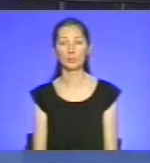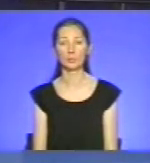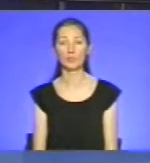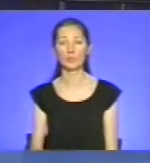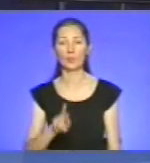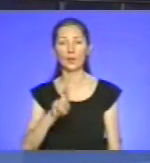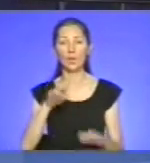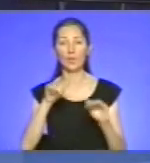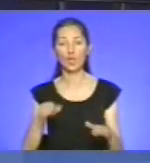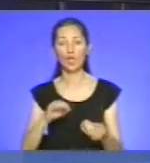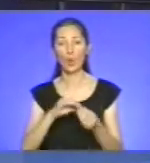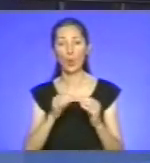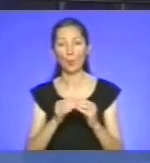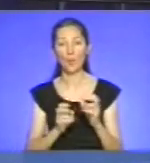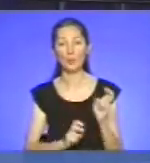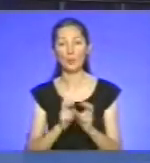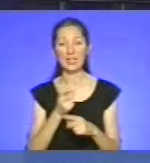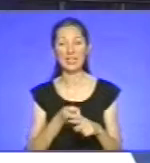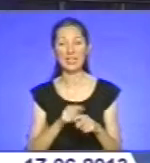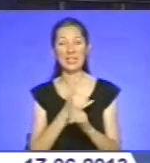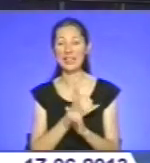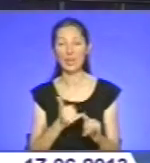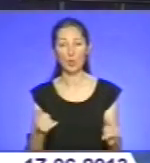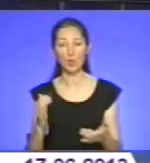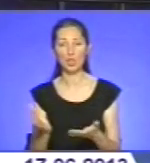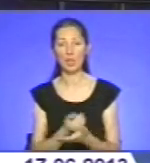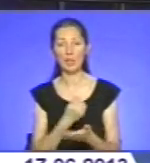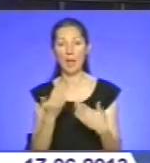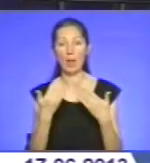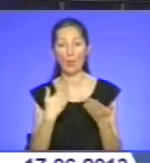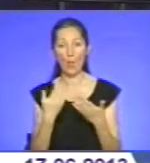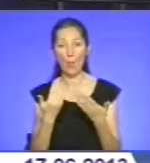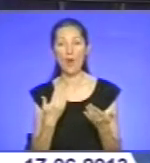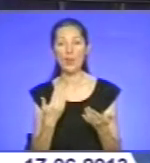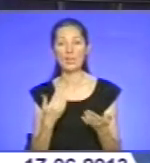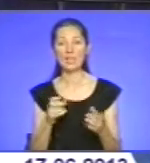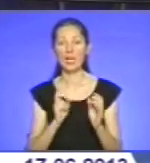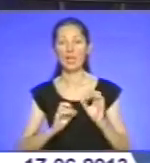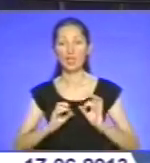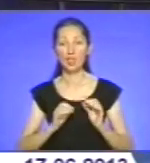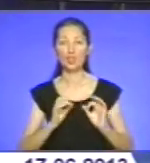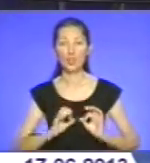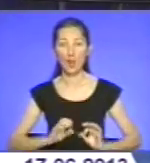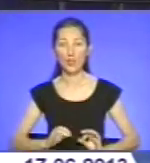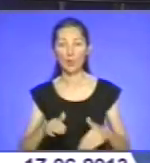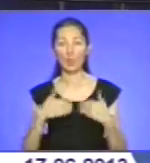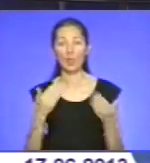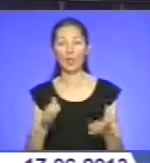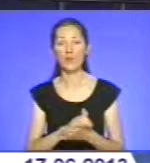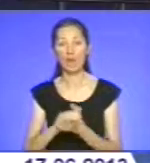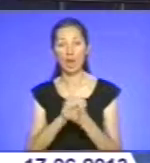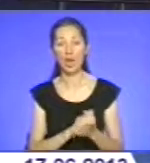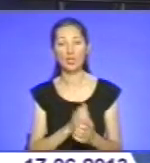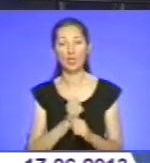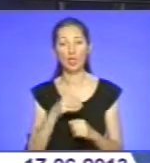Як вирішити проблеми підприємців, які не можуть знайти спільної мови з чиновниками, запропонує Федерація роботодавців України. Вона буде отримувати